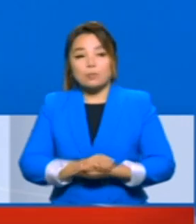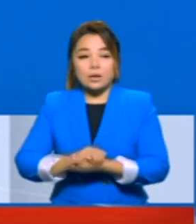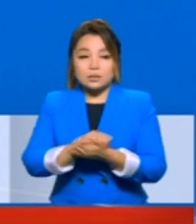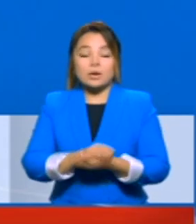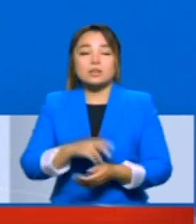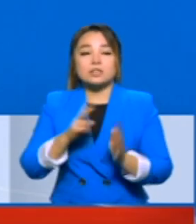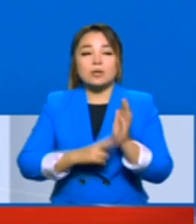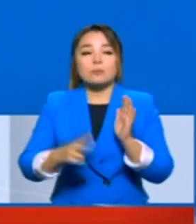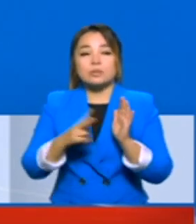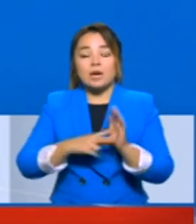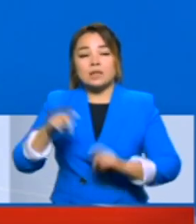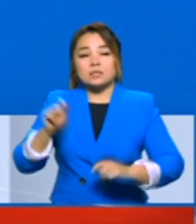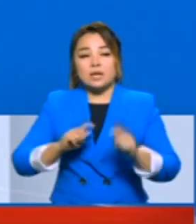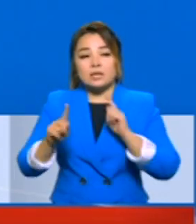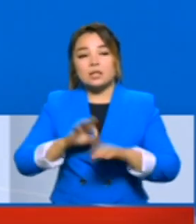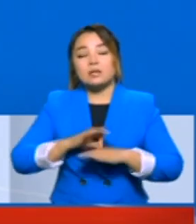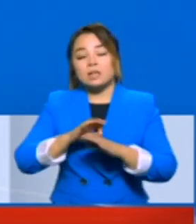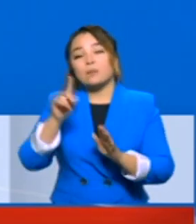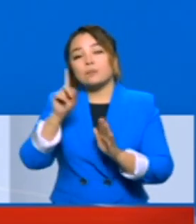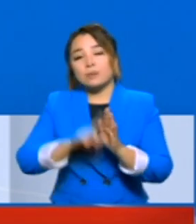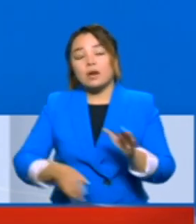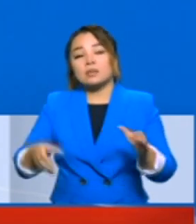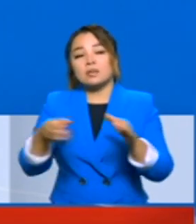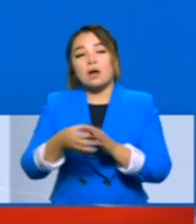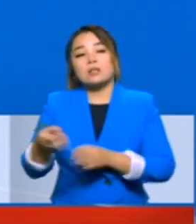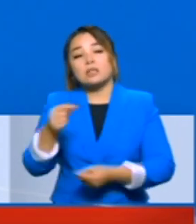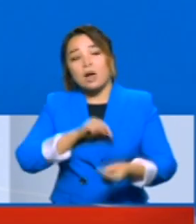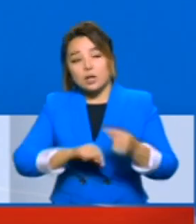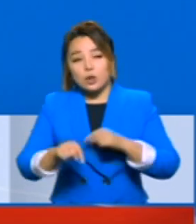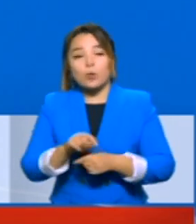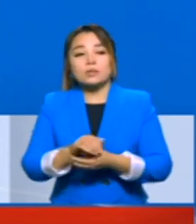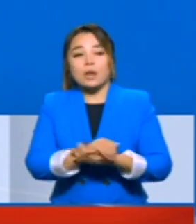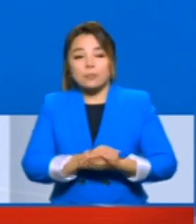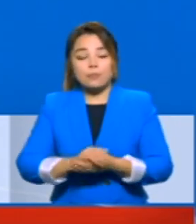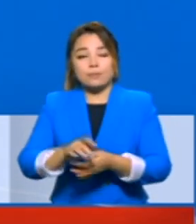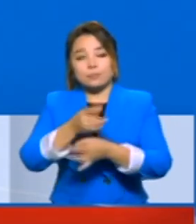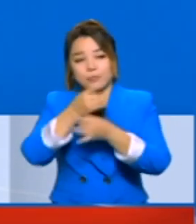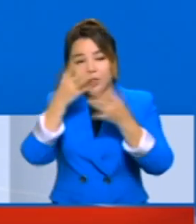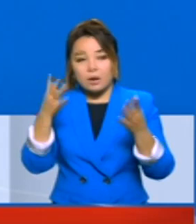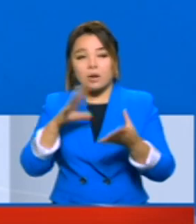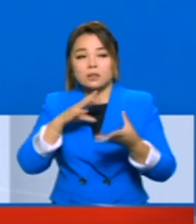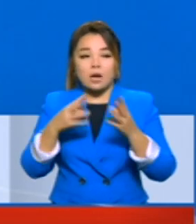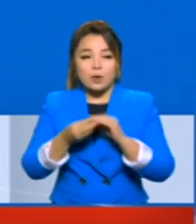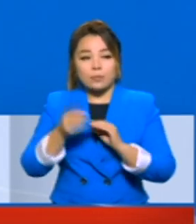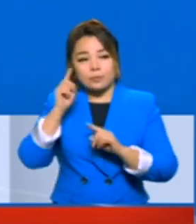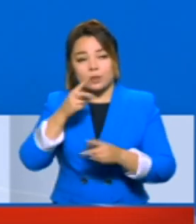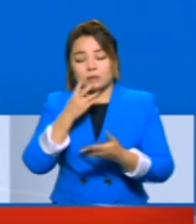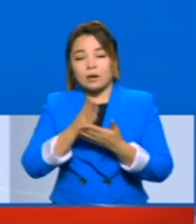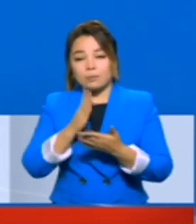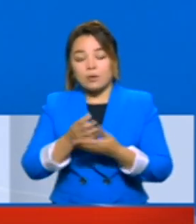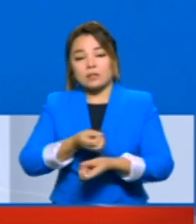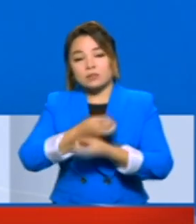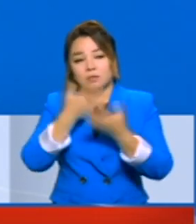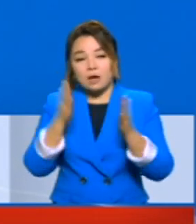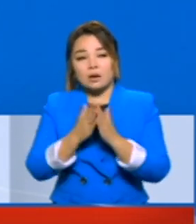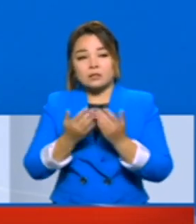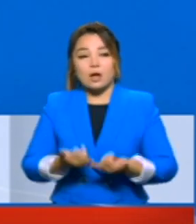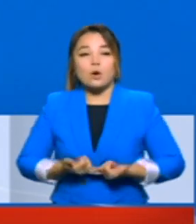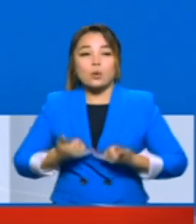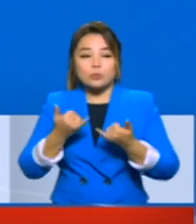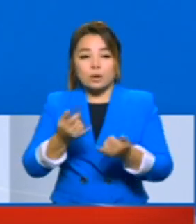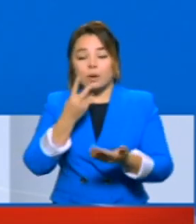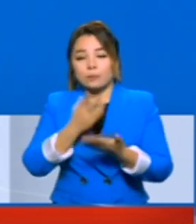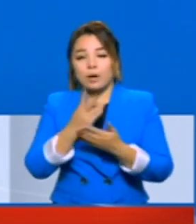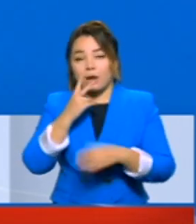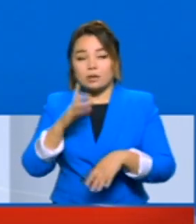78-ші сессиясында Қазақстан дінаралық және конфессияаралық диалогты бейбітшілік мәдениетінің ажырамас элементтері екенін айтты. Қасиетті кітаптарға құрметсіздік